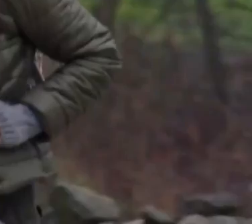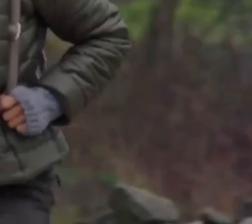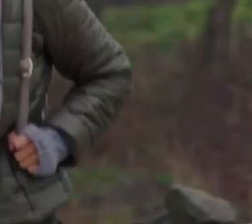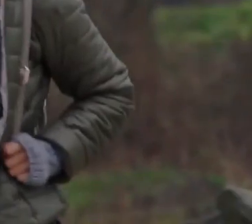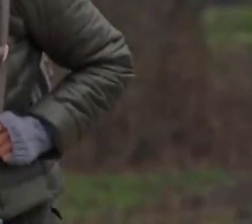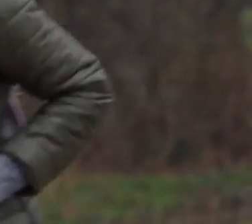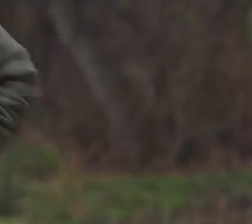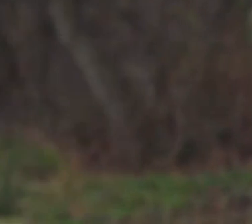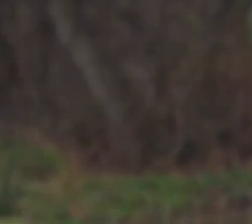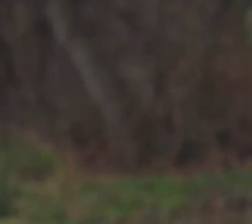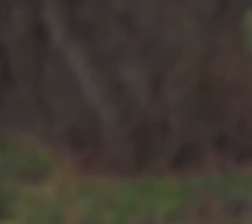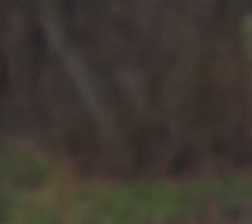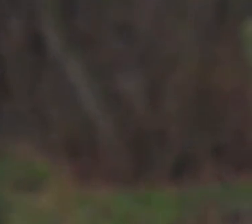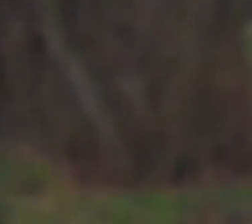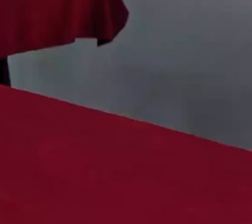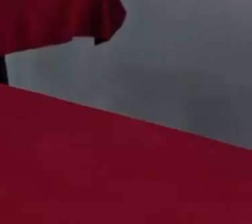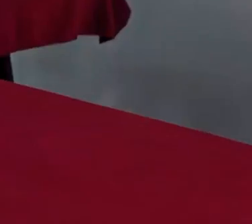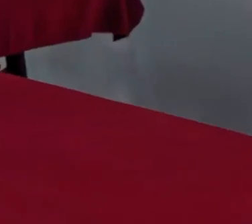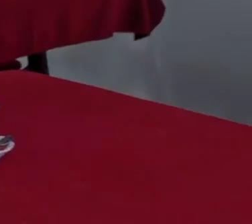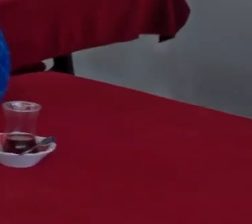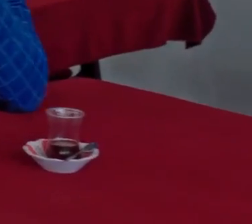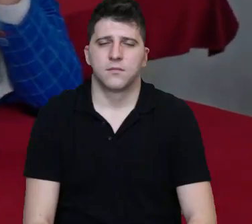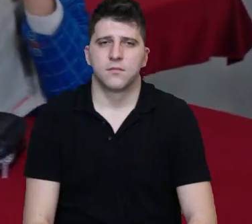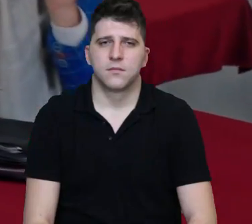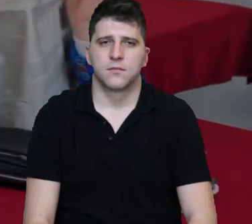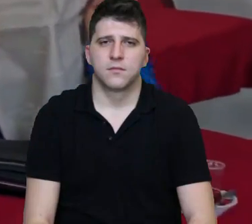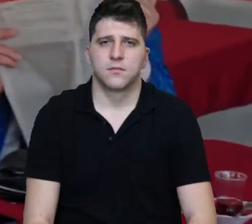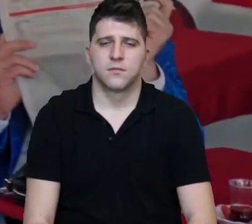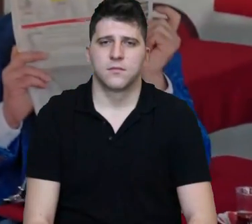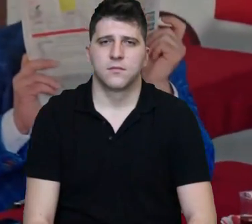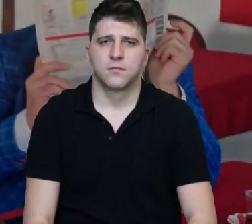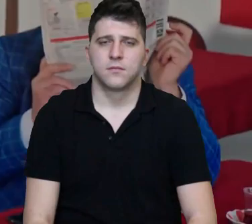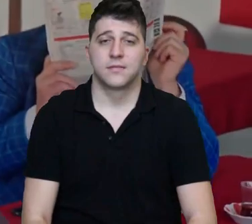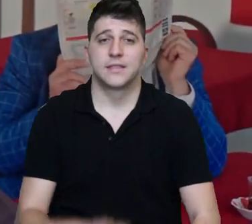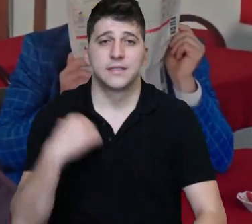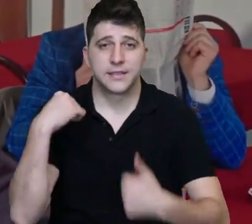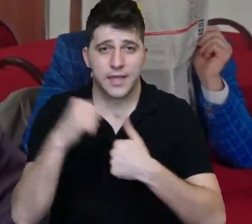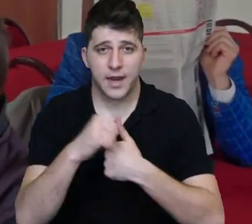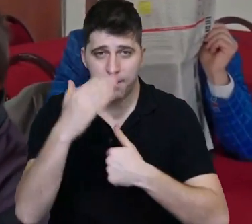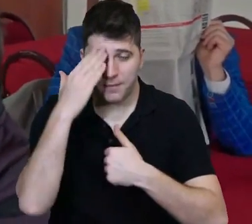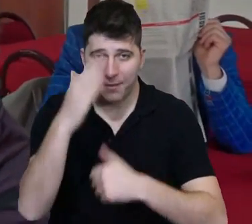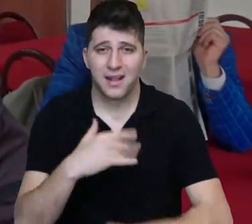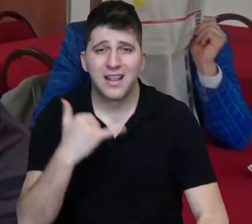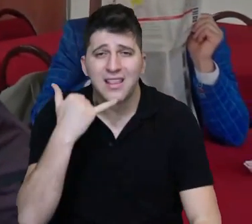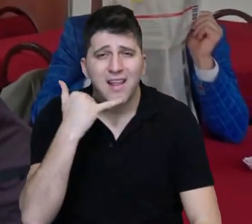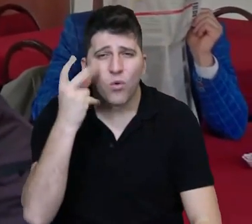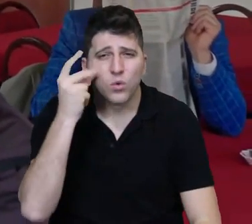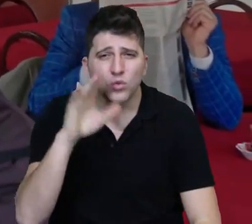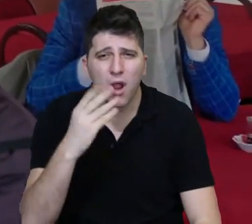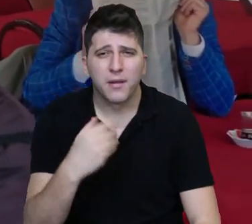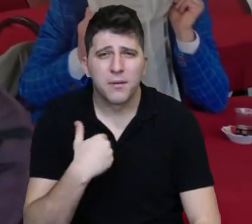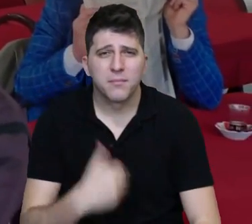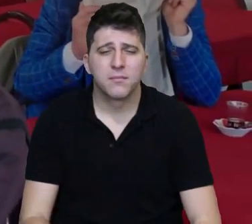kayboldu. Yaşar yüzünü gazeteyle kapatarak bakınıyor. Tekrar merhaba. Telefonumu burada bırakmış olabilir